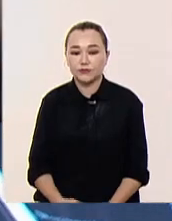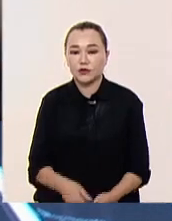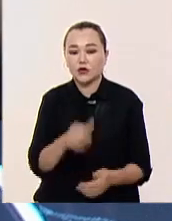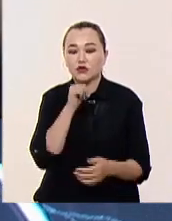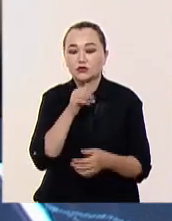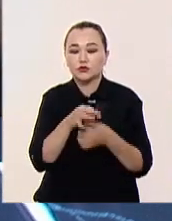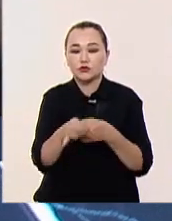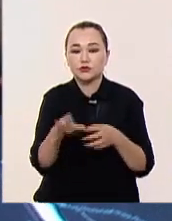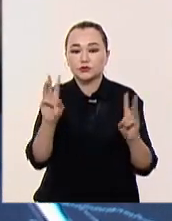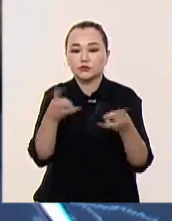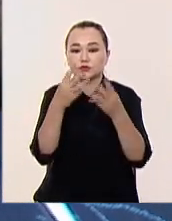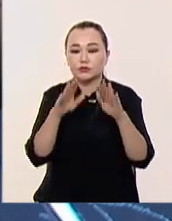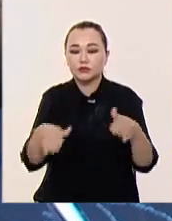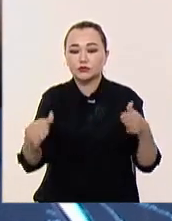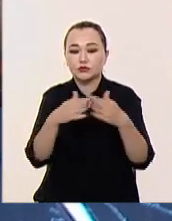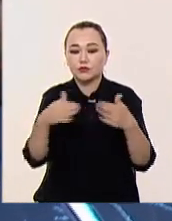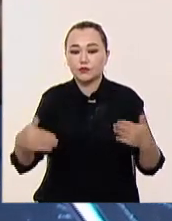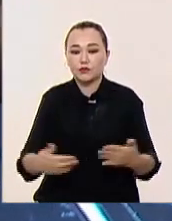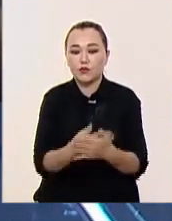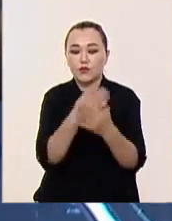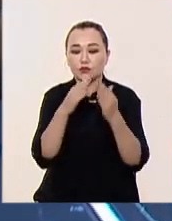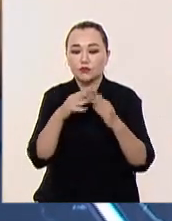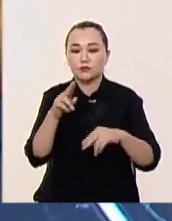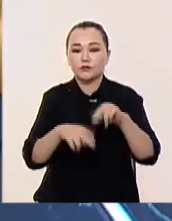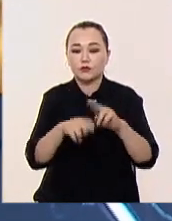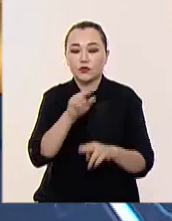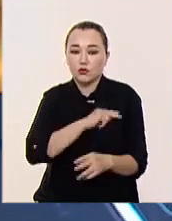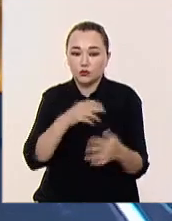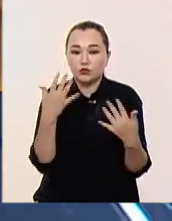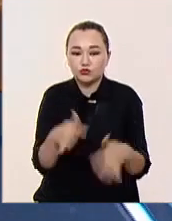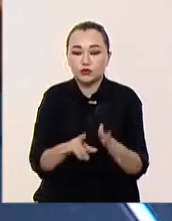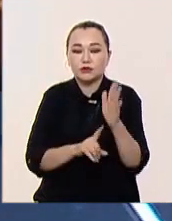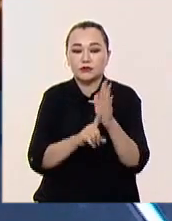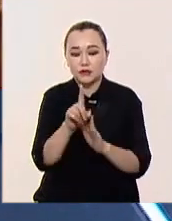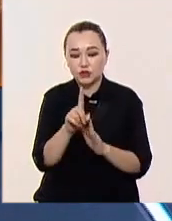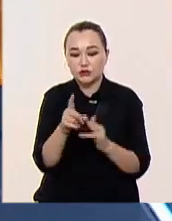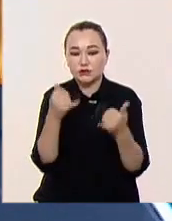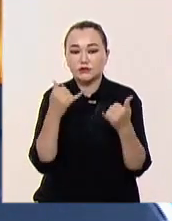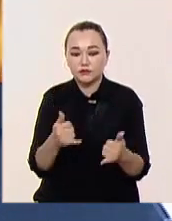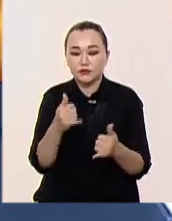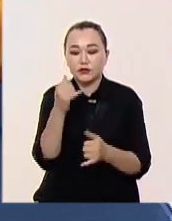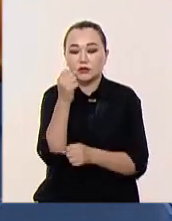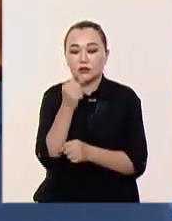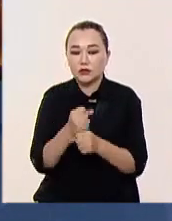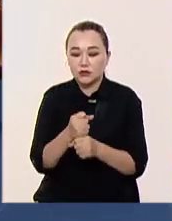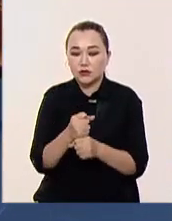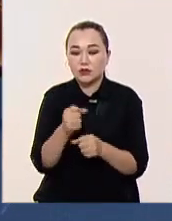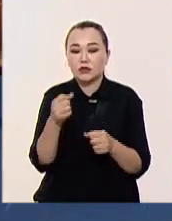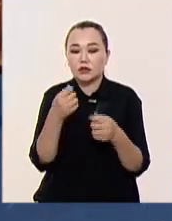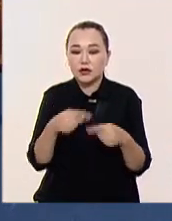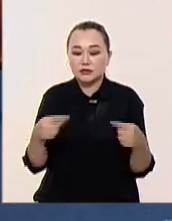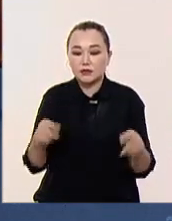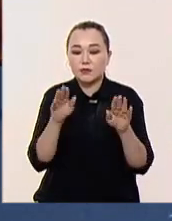Қостанай облысында өртенген үйлердің орнына жаңа баспана тұрғызу жұмыстары басталып кетті. Қазір құрылысшылар арнайы аумақтан бөлінген